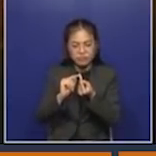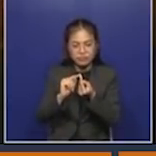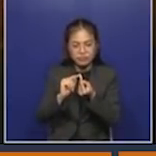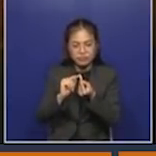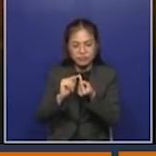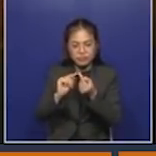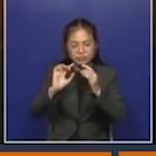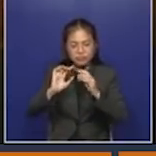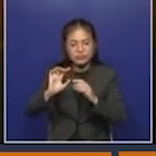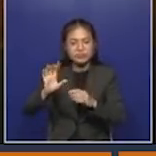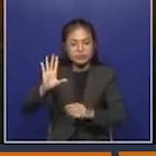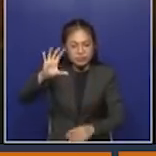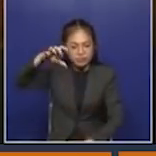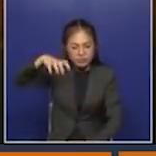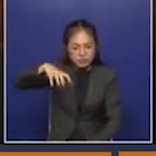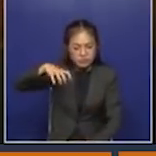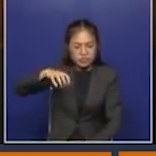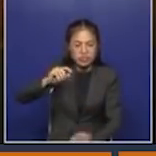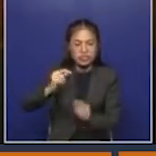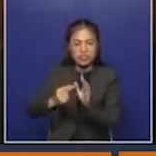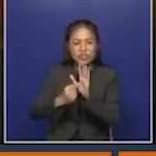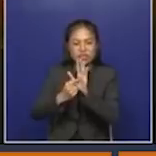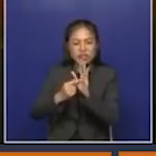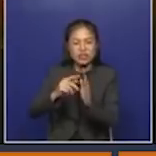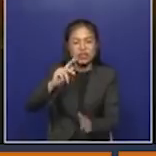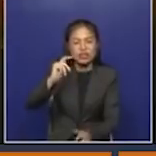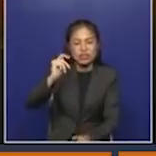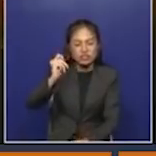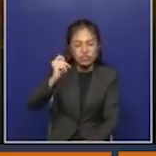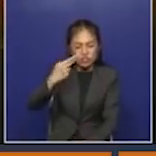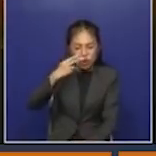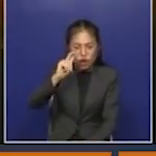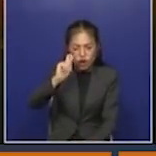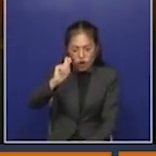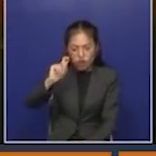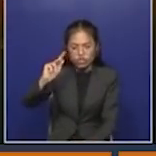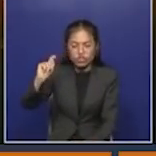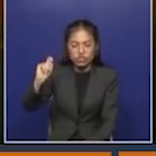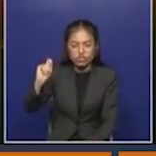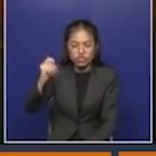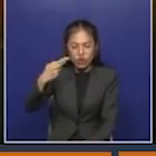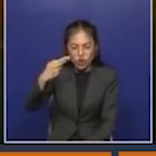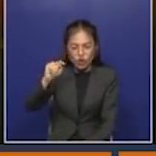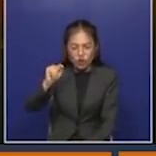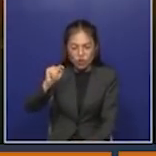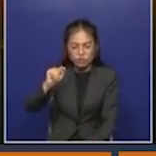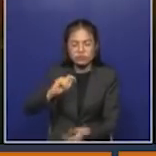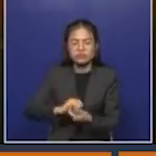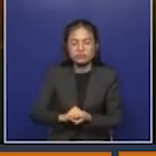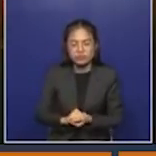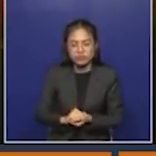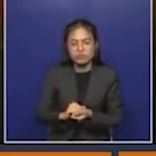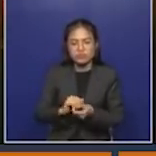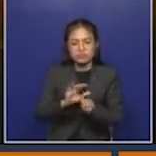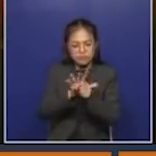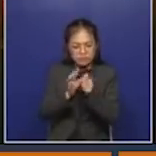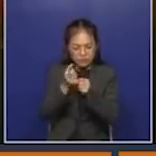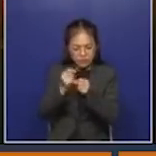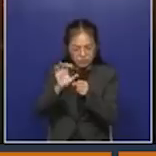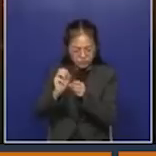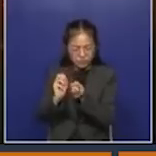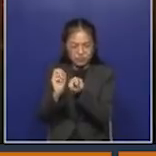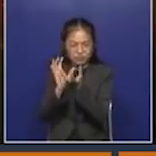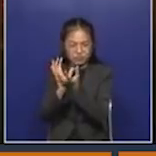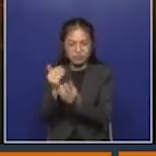ท่าอากาศยานเช่นเดียวกันอย่างทอนะคะหรือบริษัทเท่ากับคนไทยเนี่ยเมื่อพวกมีโคน่าเข้ามากระทบ